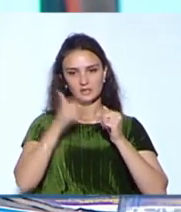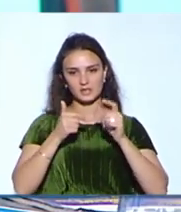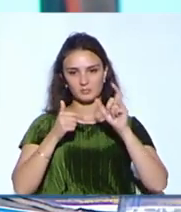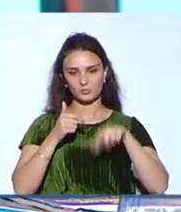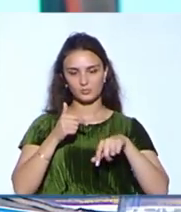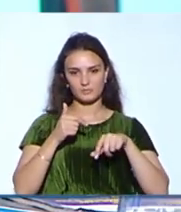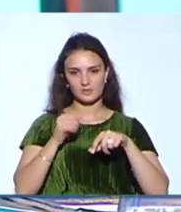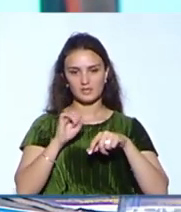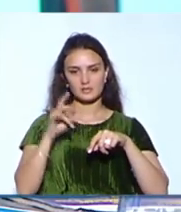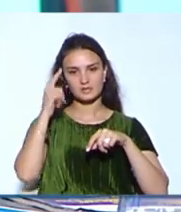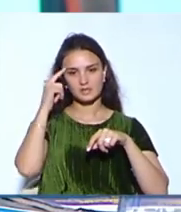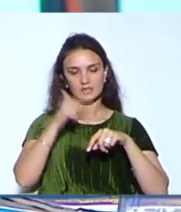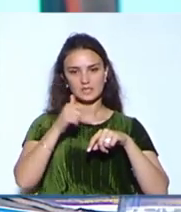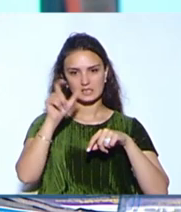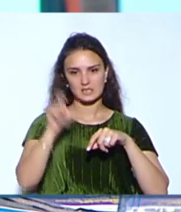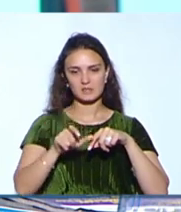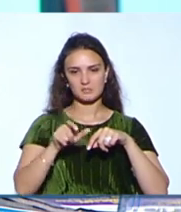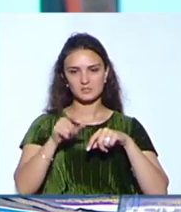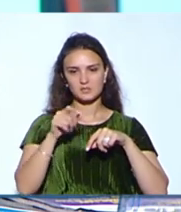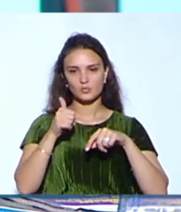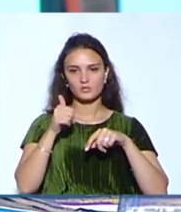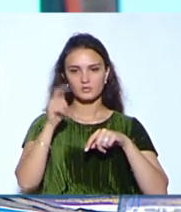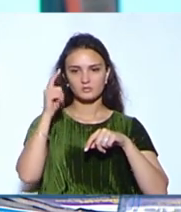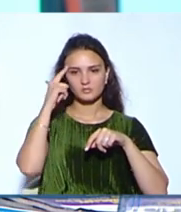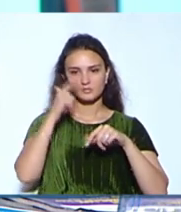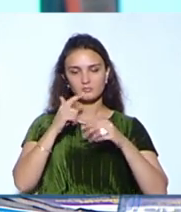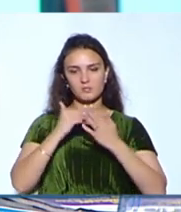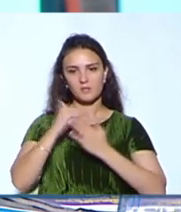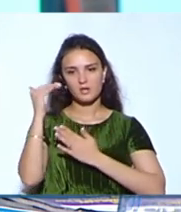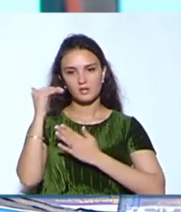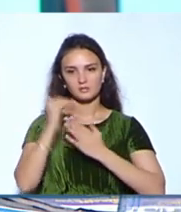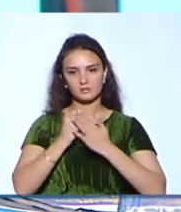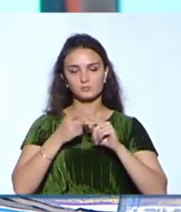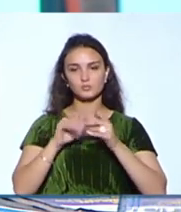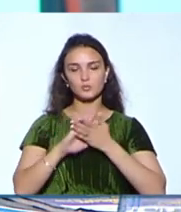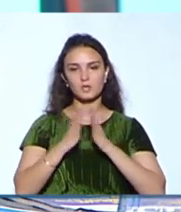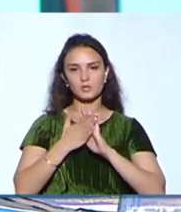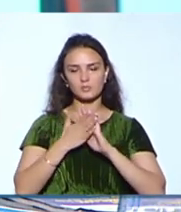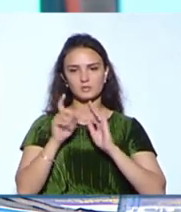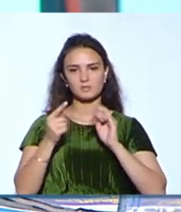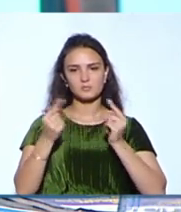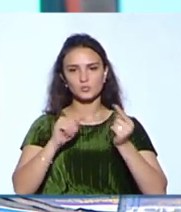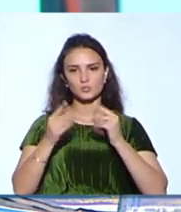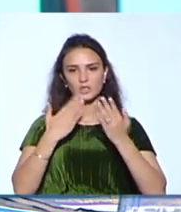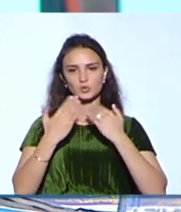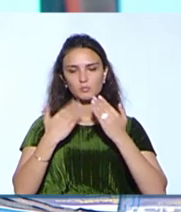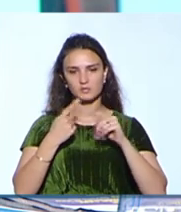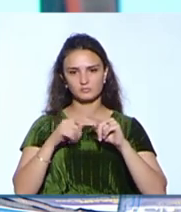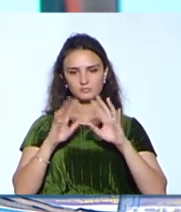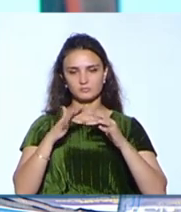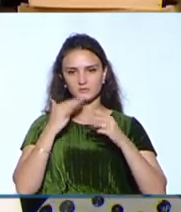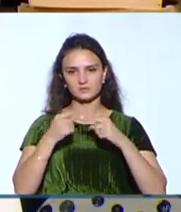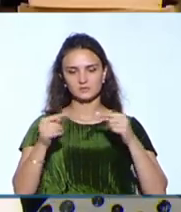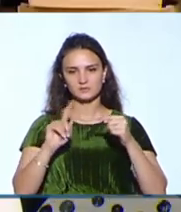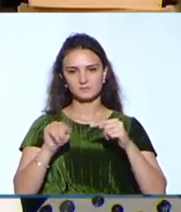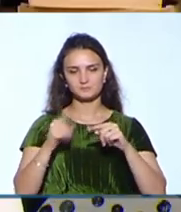განათლებულობა, ანუ ადამიანის განათლების ხარისხი და კრიტიკული მდგომარეობა, ადამიანების ურთიერთობა, აი ასეთ შემთხვევაში და ბევრი სხვა